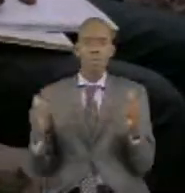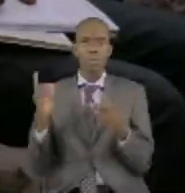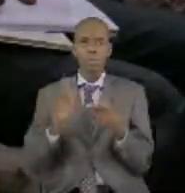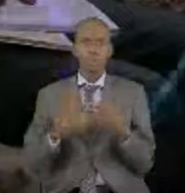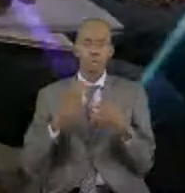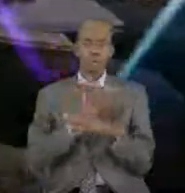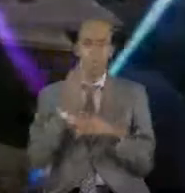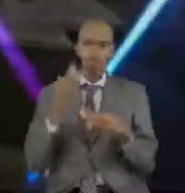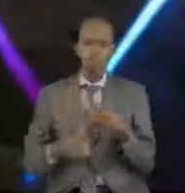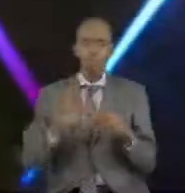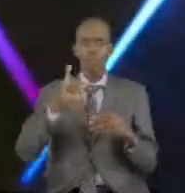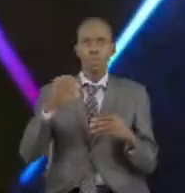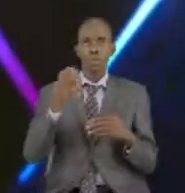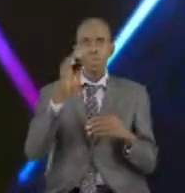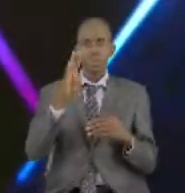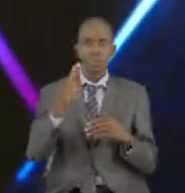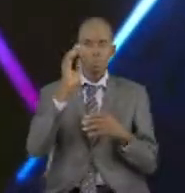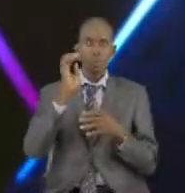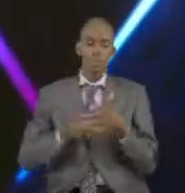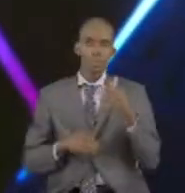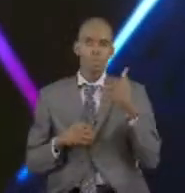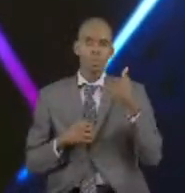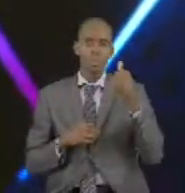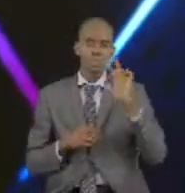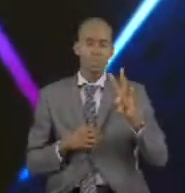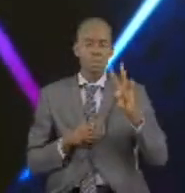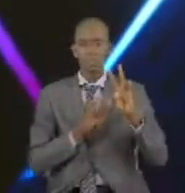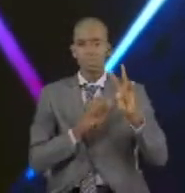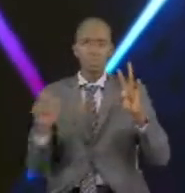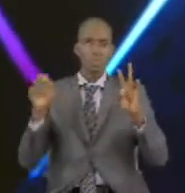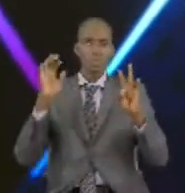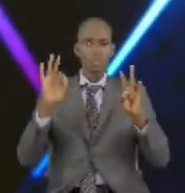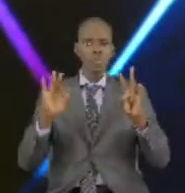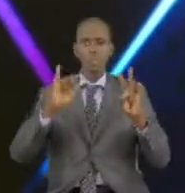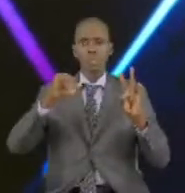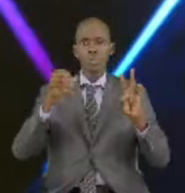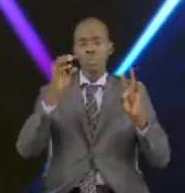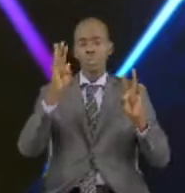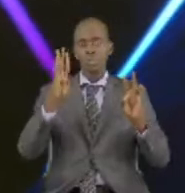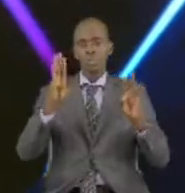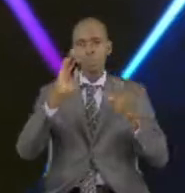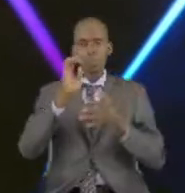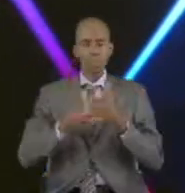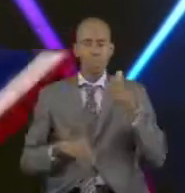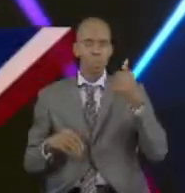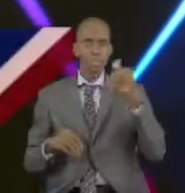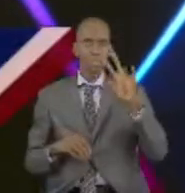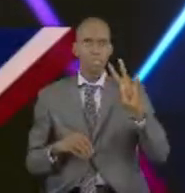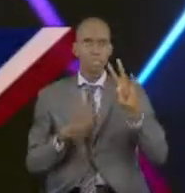la conclusion j'ai au bac de sept jours m'échapper 17 verset